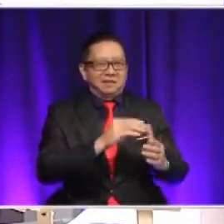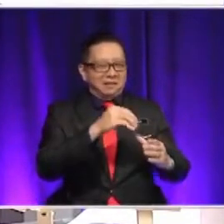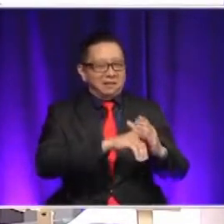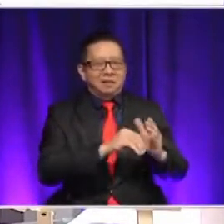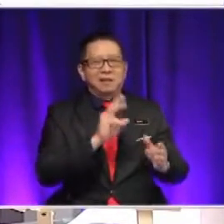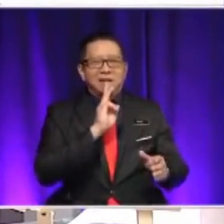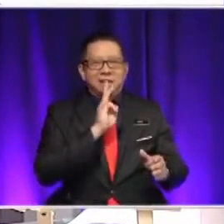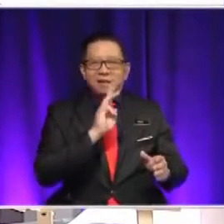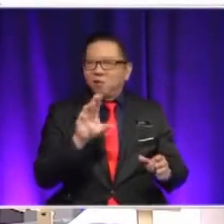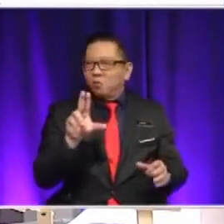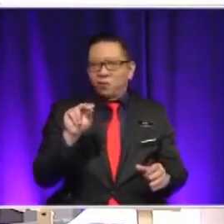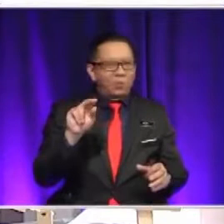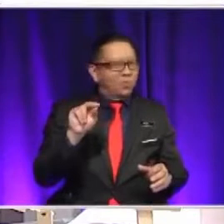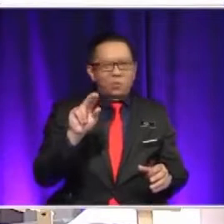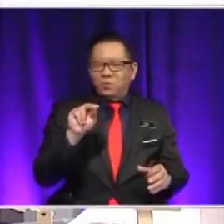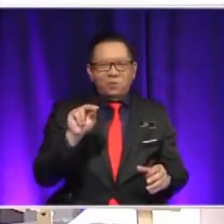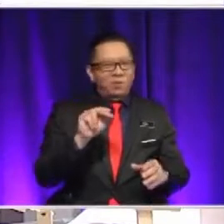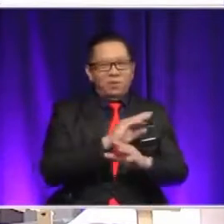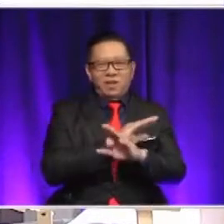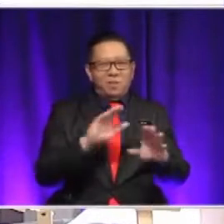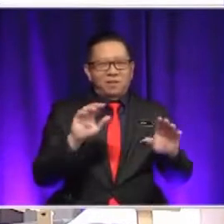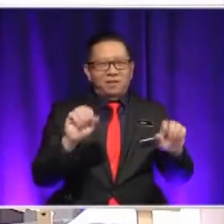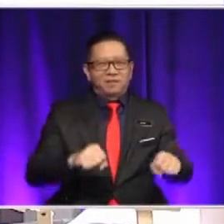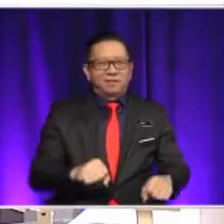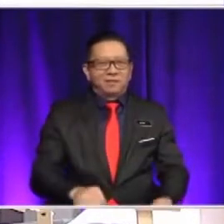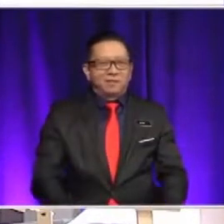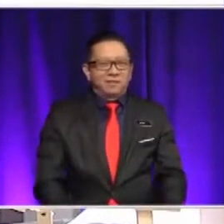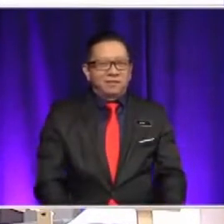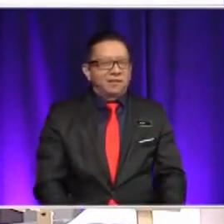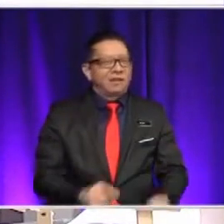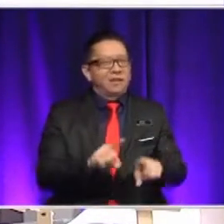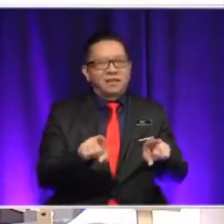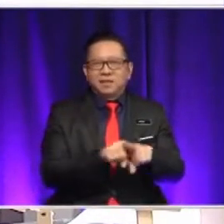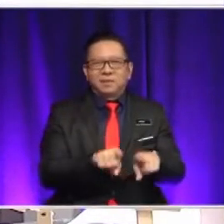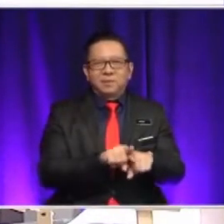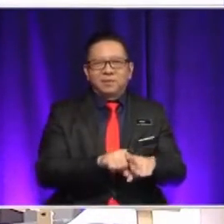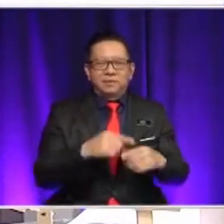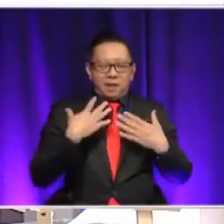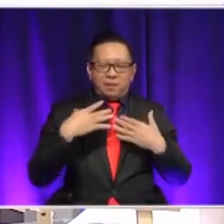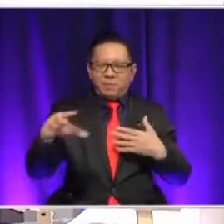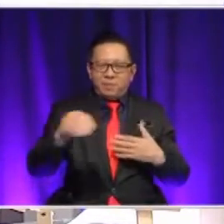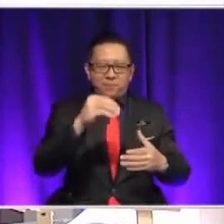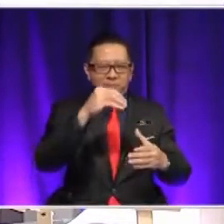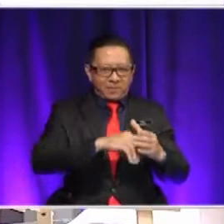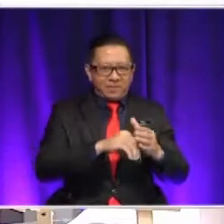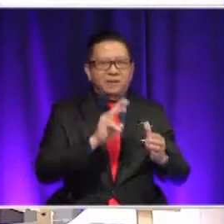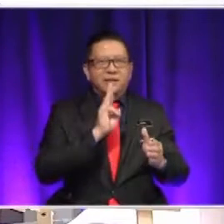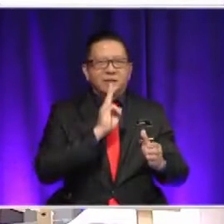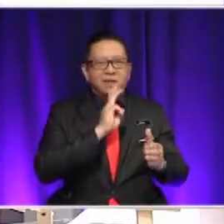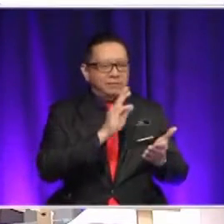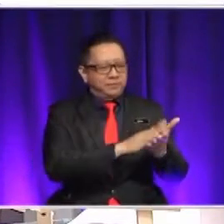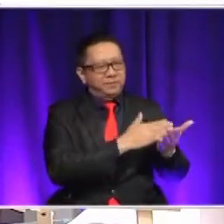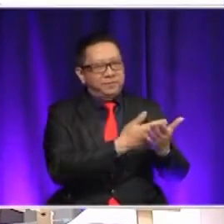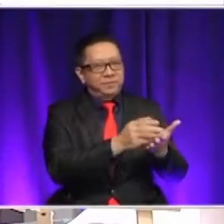Oke kalau gitu gunakan kain kita celup dada air sama perasi kita pasti baru sapu baik